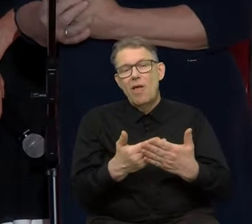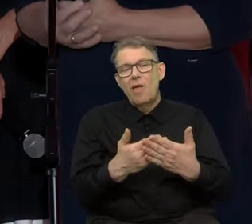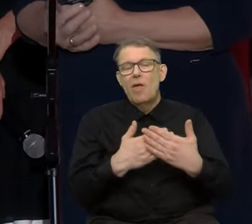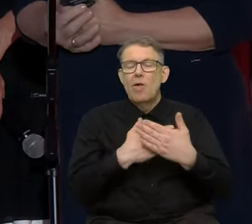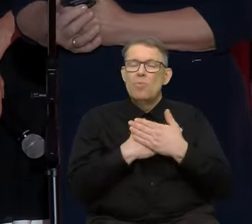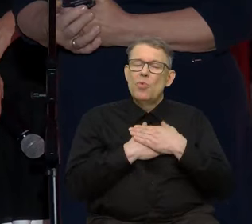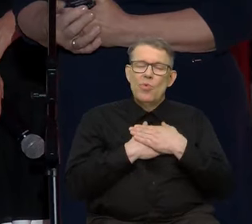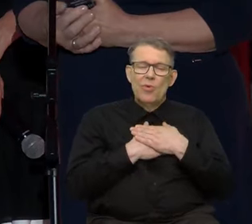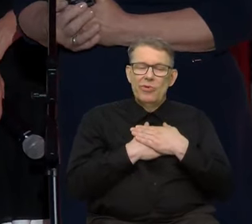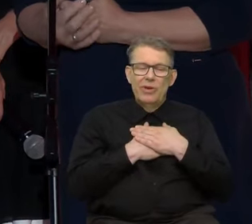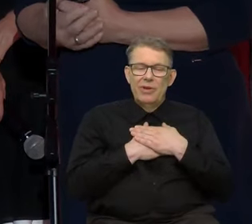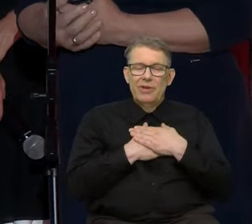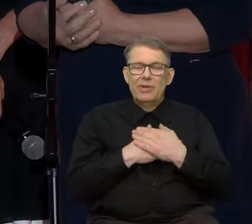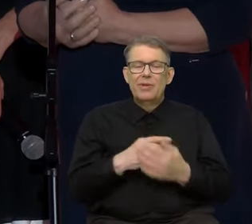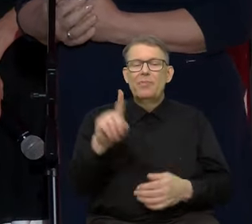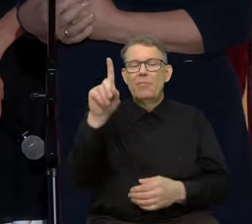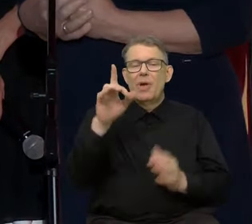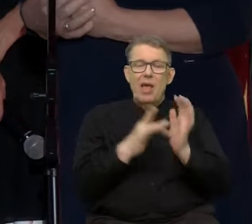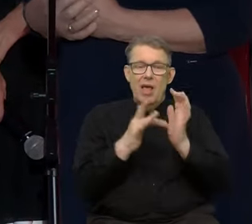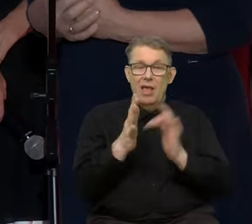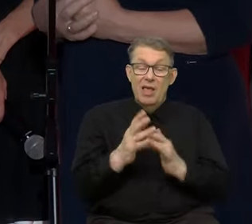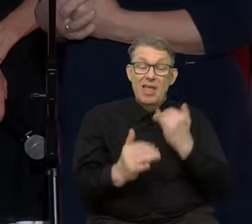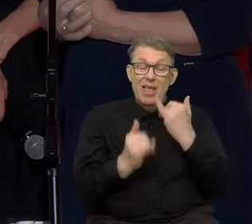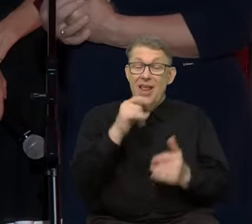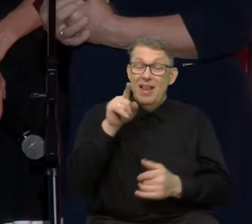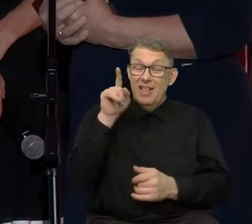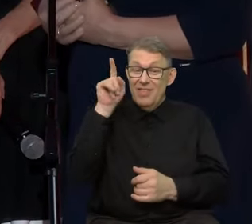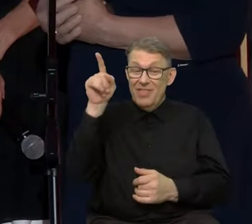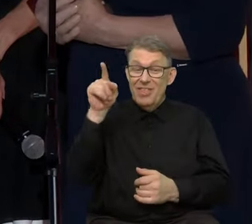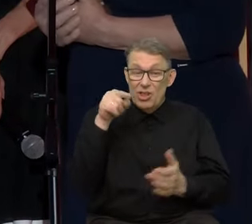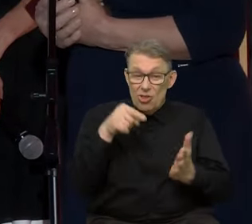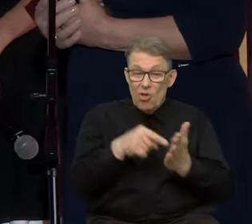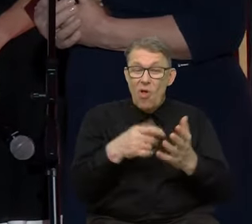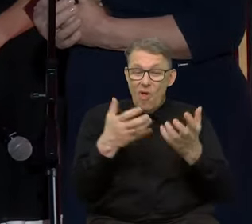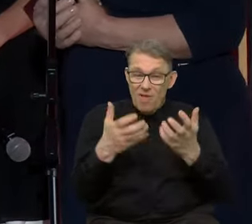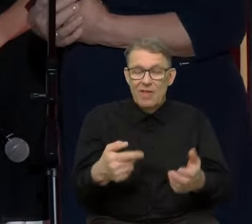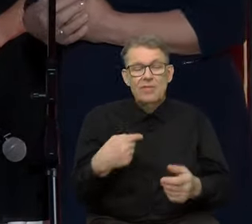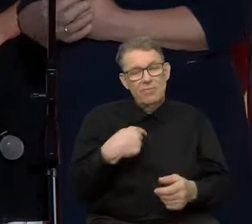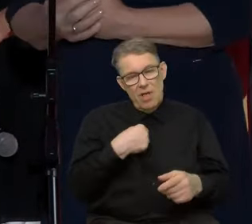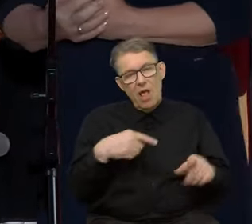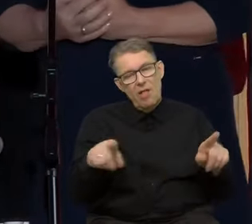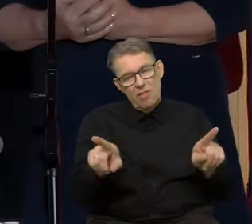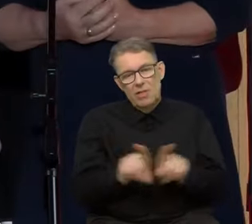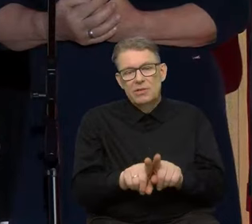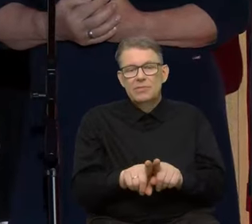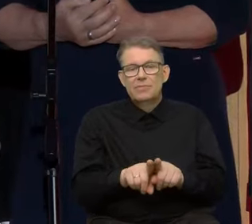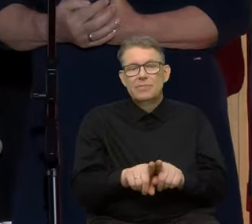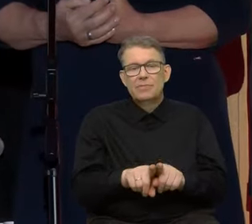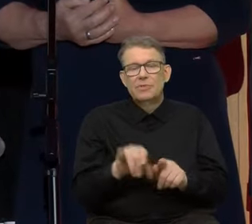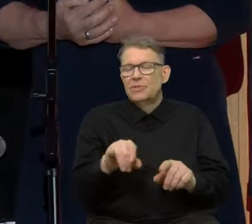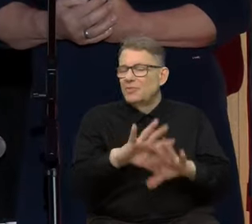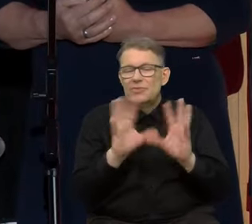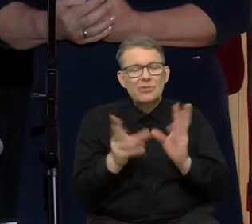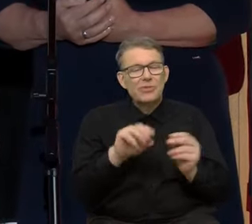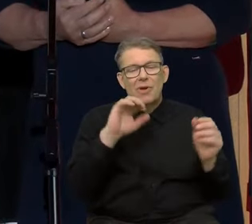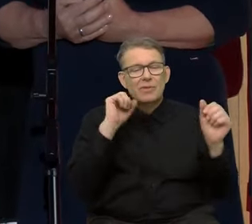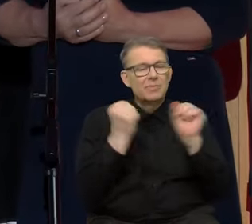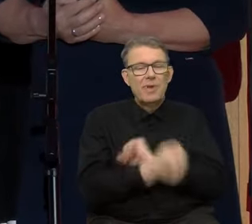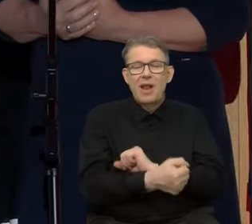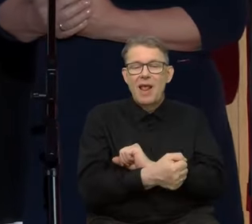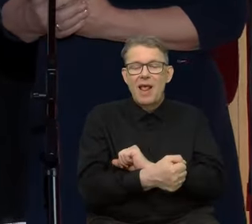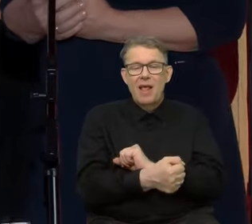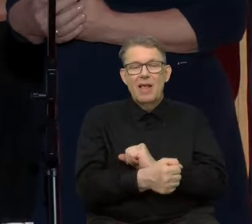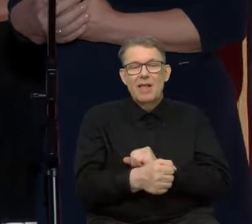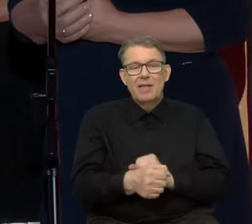miłosierny Panie Jezu, jeśli Ty tego chcesz, to i ja. I działy się cuda. Wszystkim